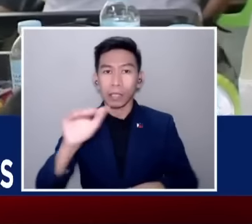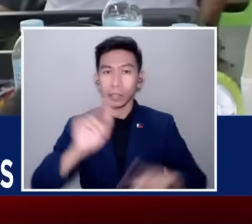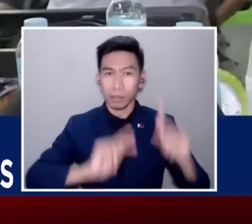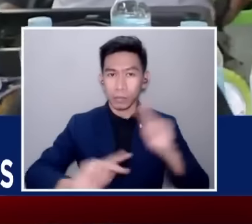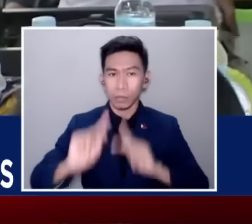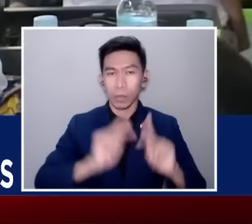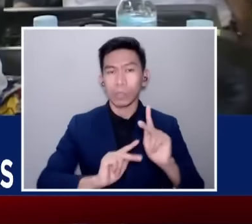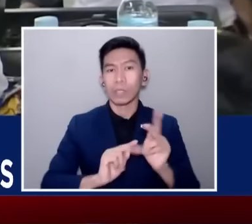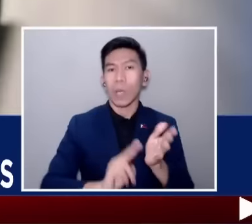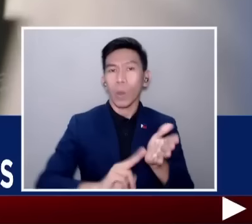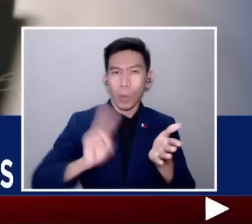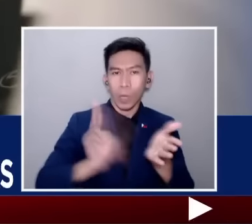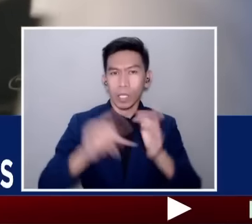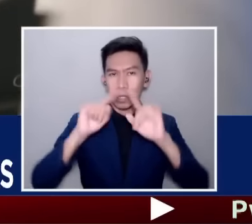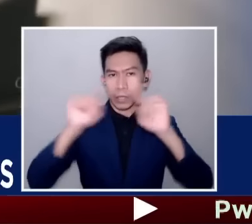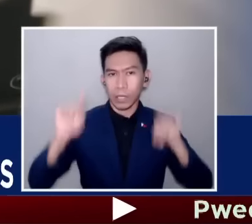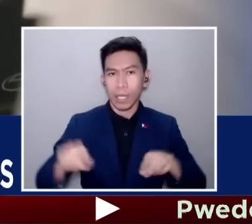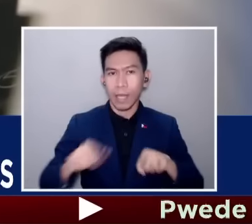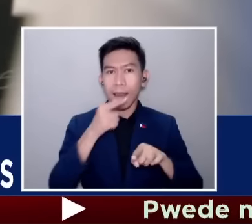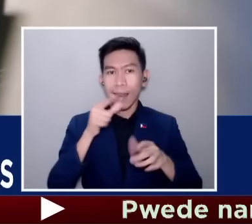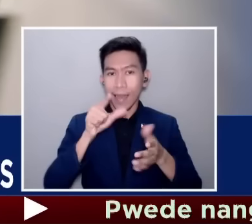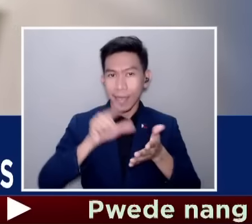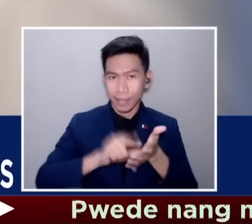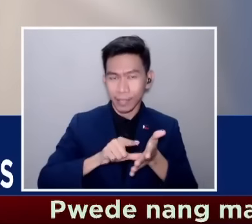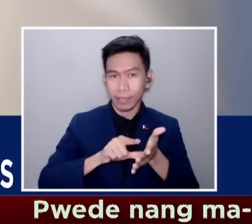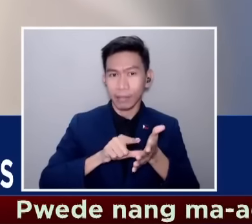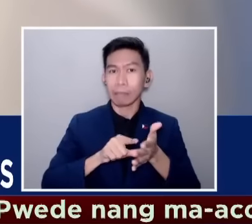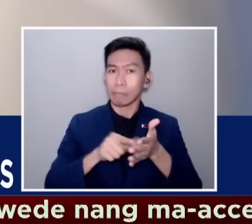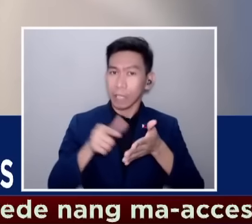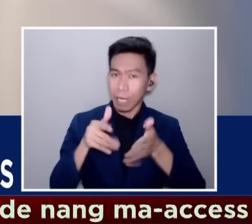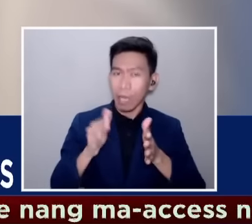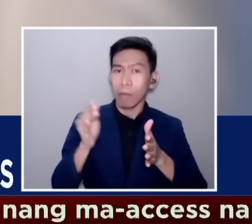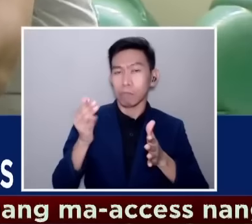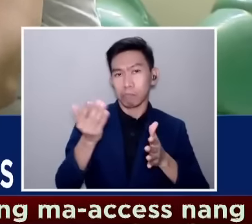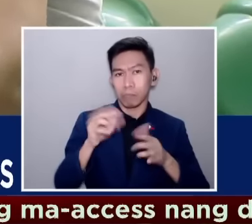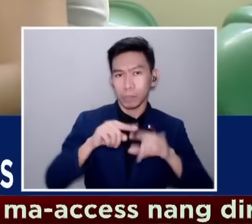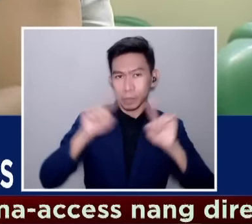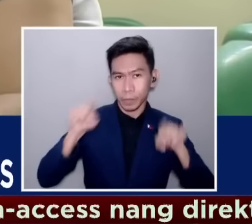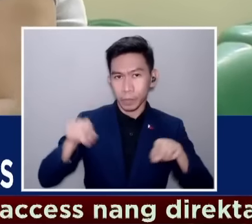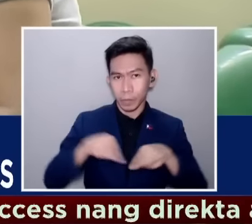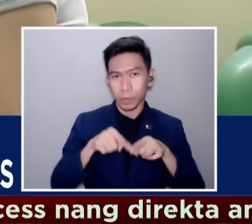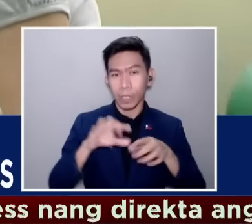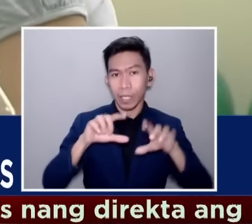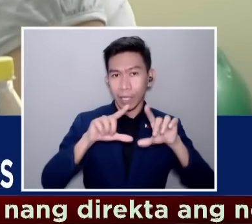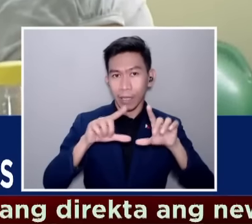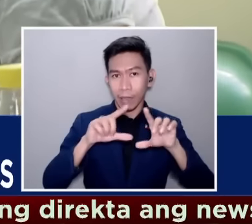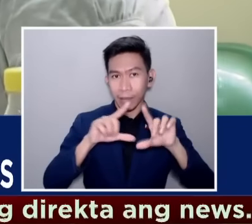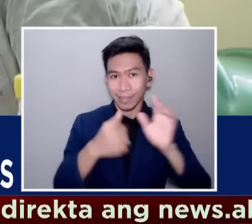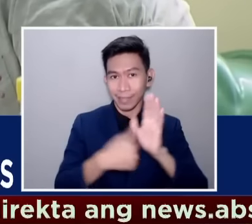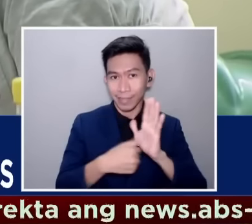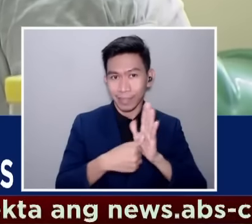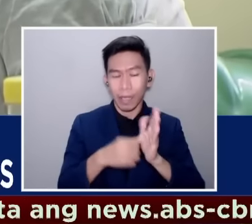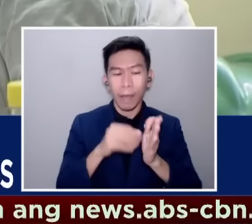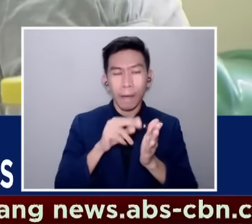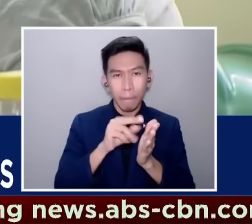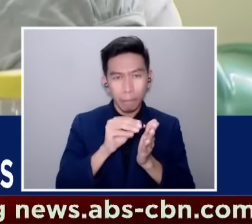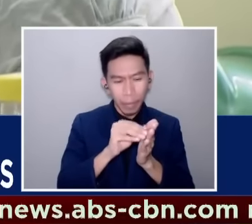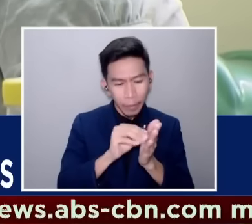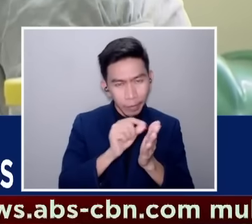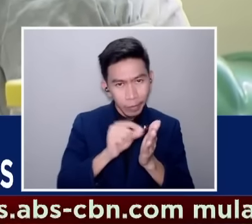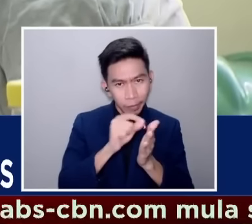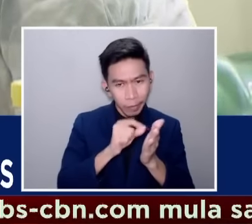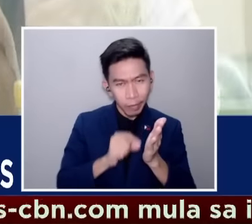ang feeding ng balota sa mga election board oras na maayos ang VCM. Bagay na ayaw ni Gemma. Pumayag siyang sagutan